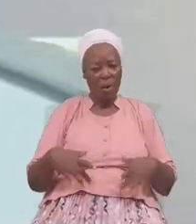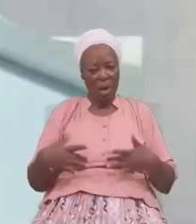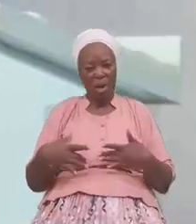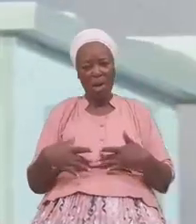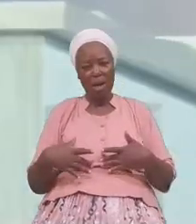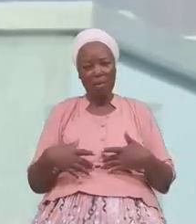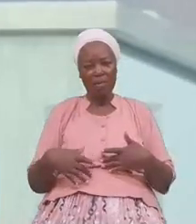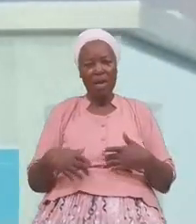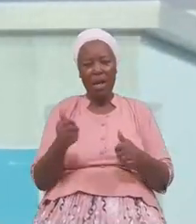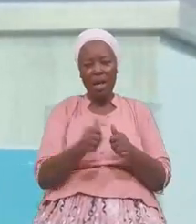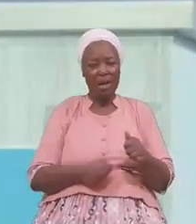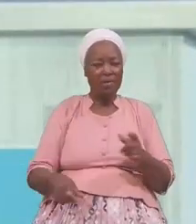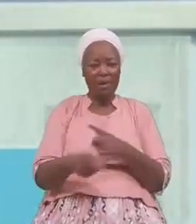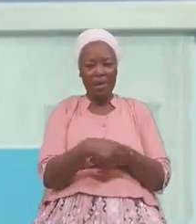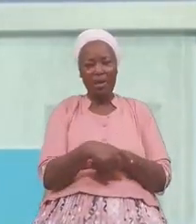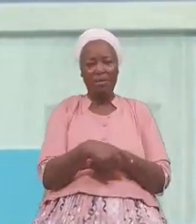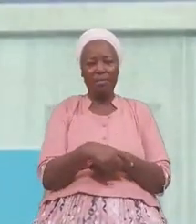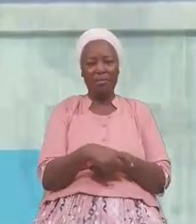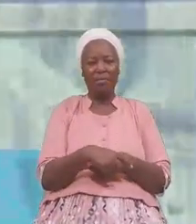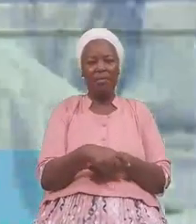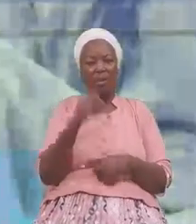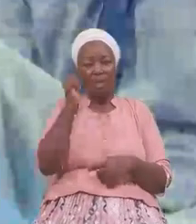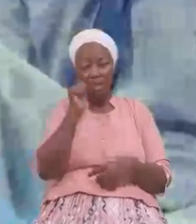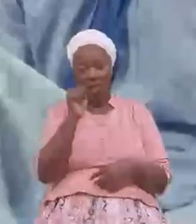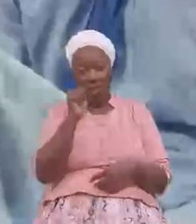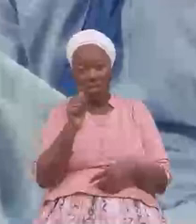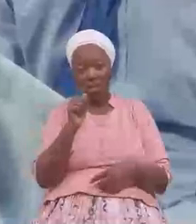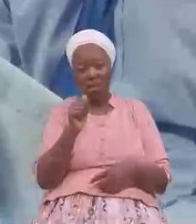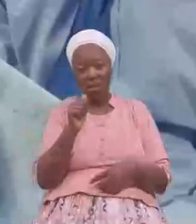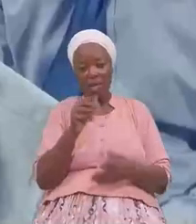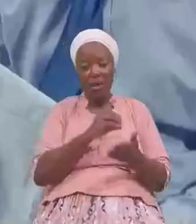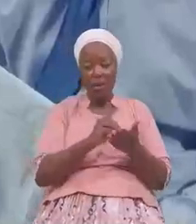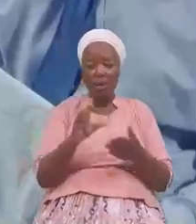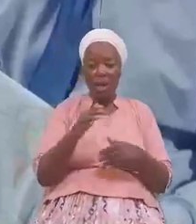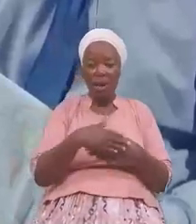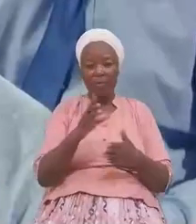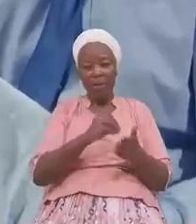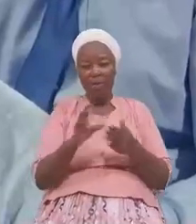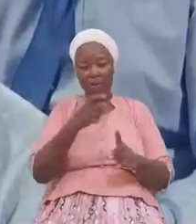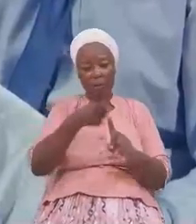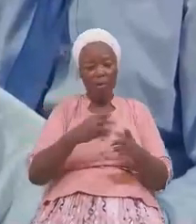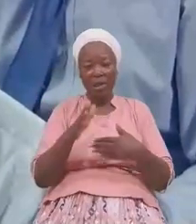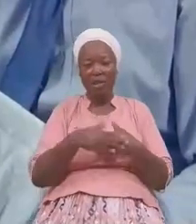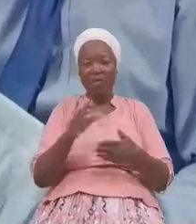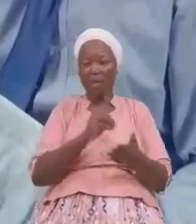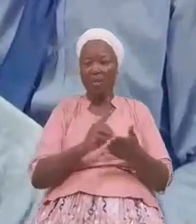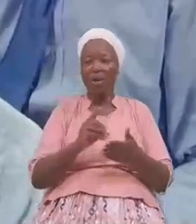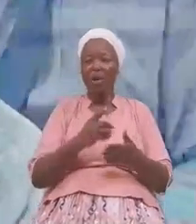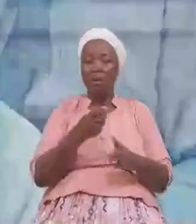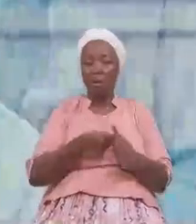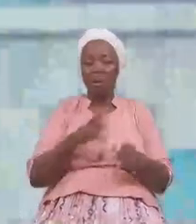jour, semaine après semaine et mois après mois, ta vie va continuer à